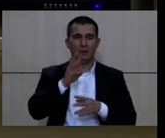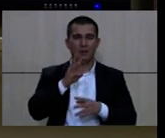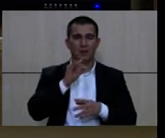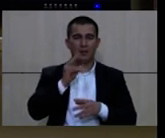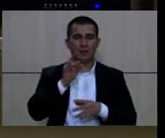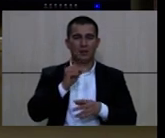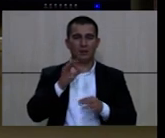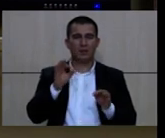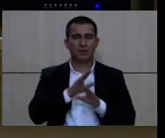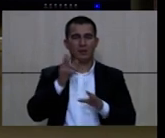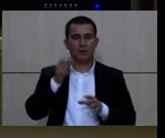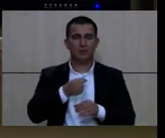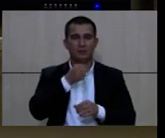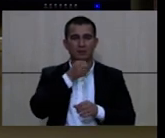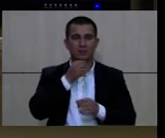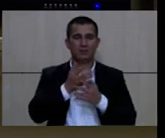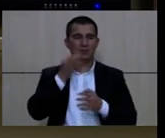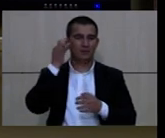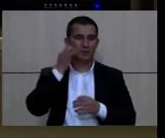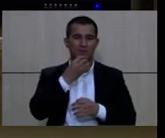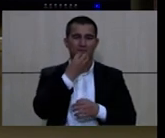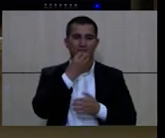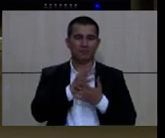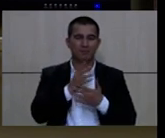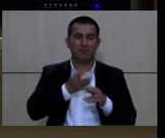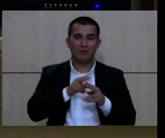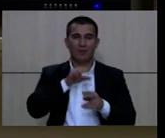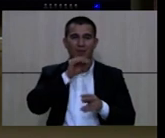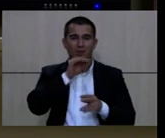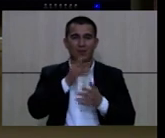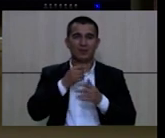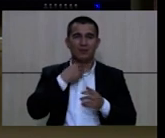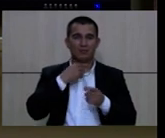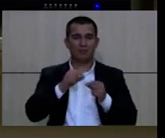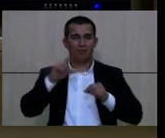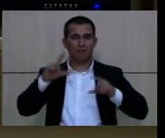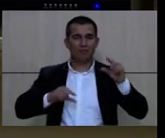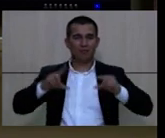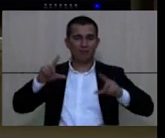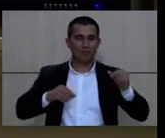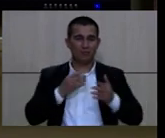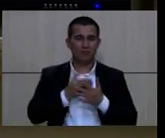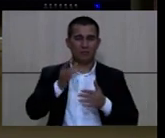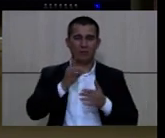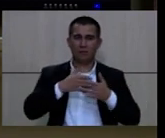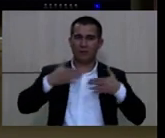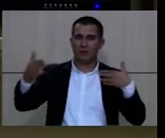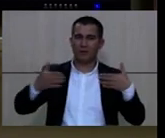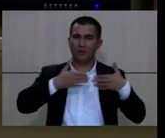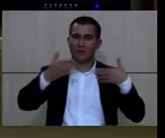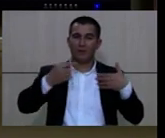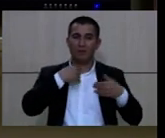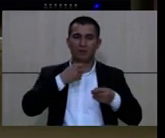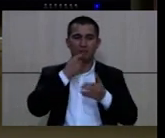ham tovushni qabul qilgichga kiradi. U ham kichik tovushlarni qabul qilib kuchaytirib, ya'ni uzoq-uzoq masofalarga